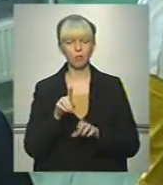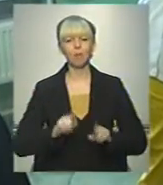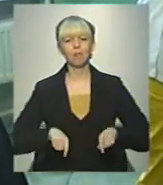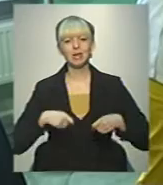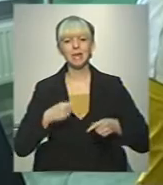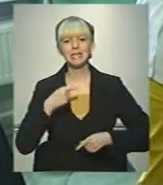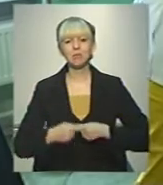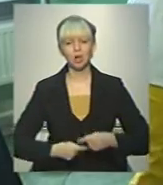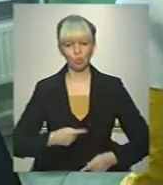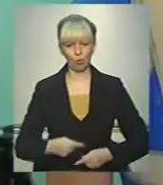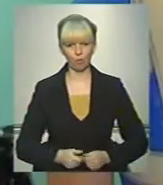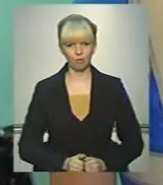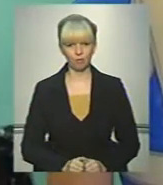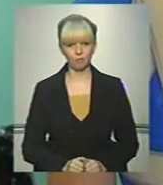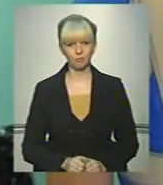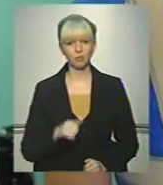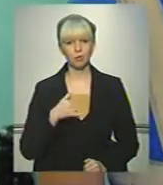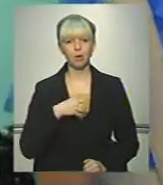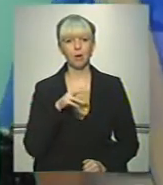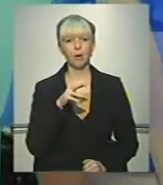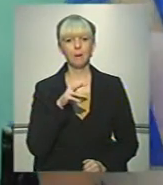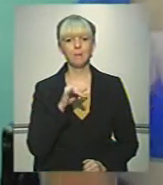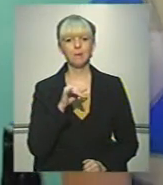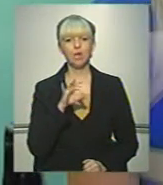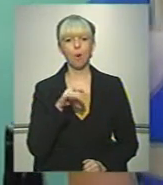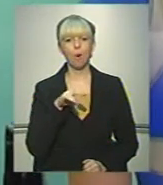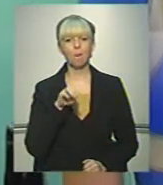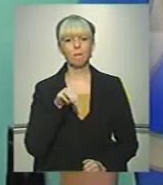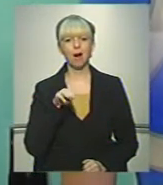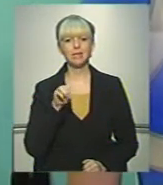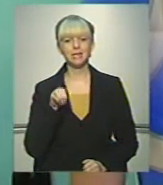передалася спадково. У мене міопатія Беккера-Кіннера.